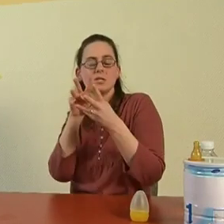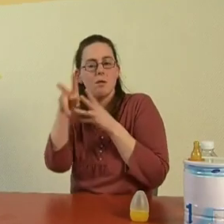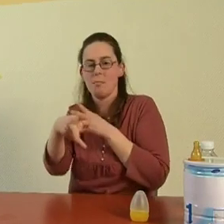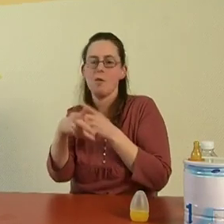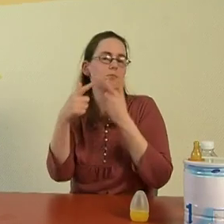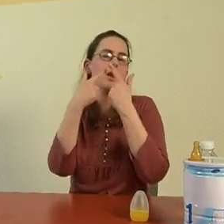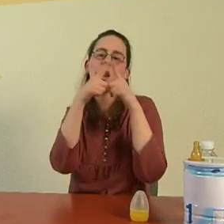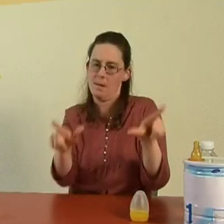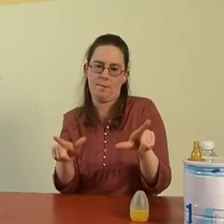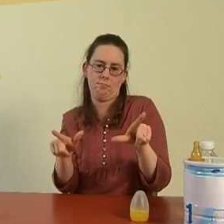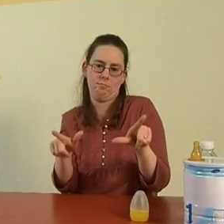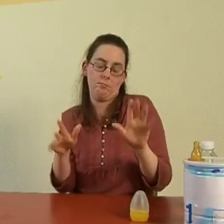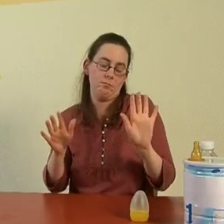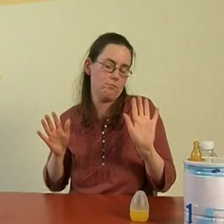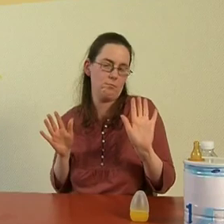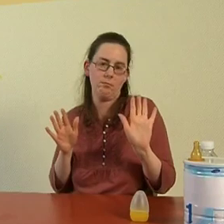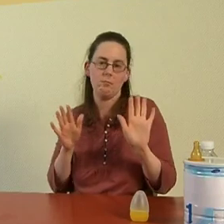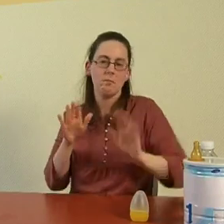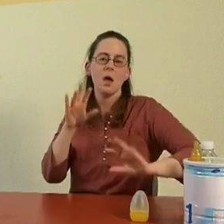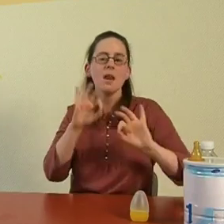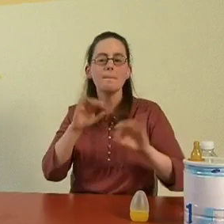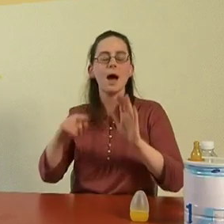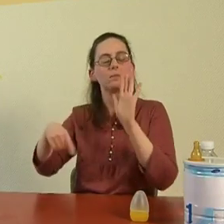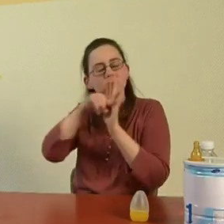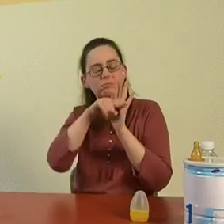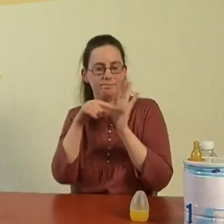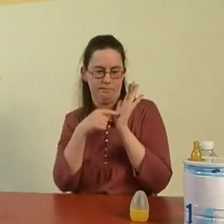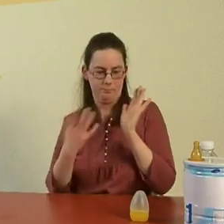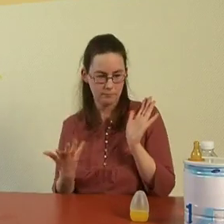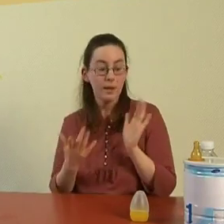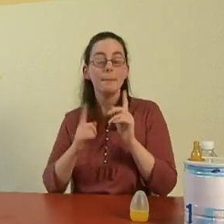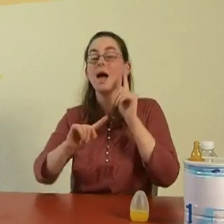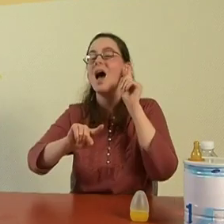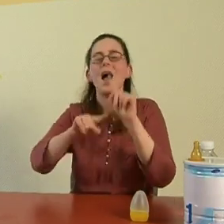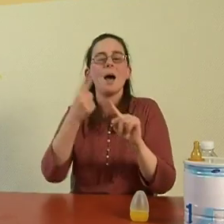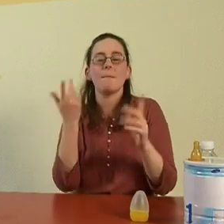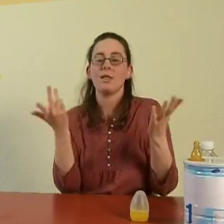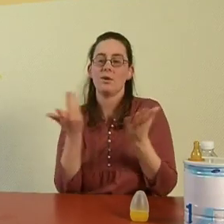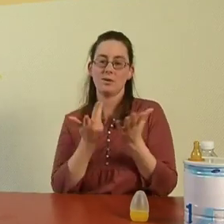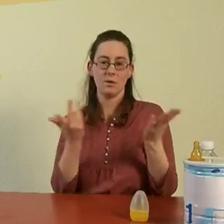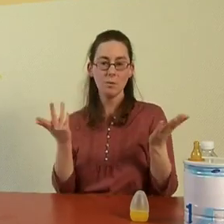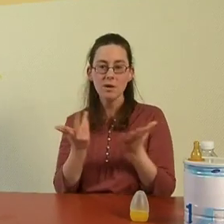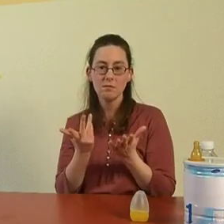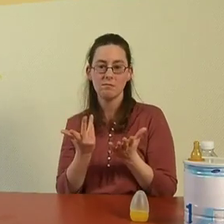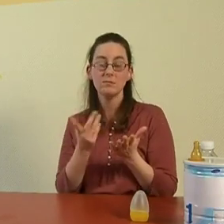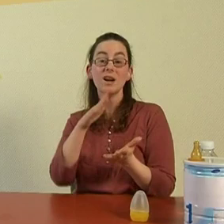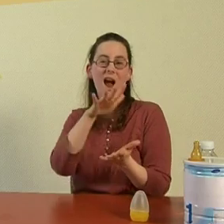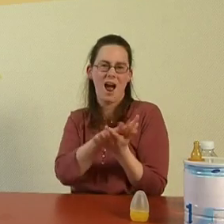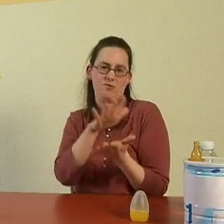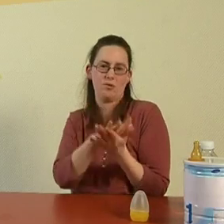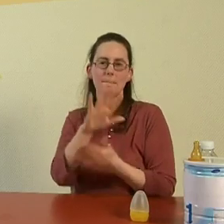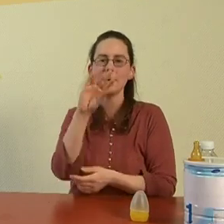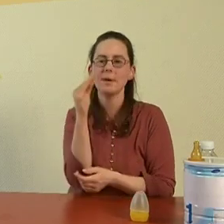Que ce soit l'un ou l'autre n'a pas d'importance. Il n'y a pas de règle. Ce qui est